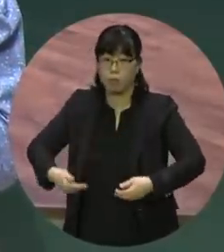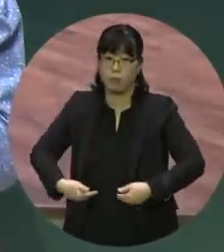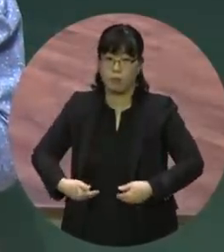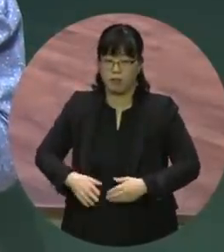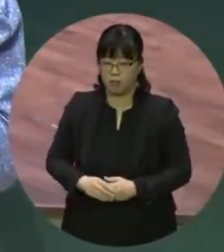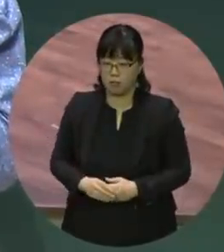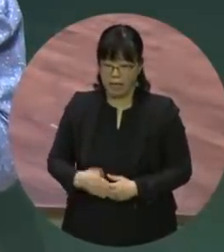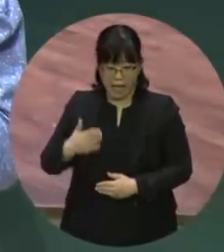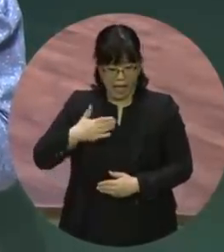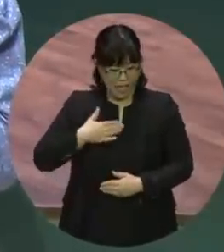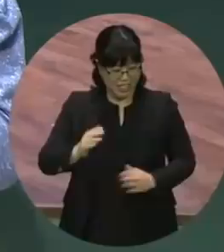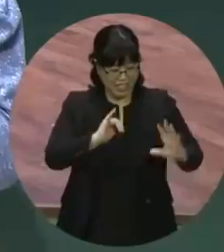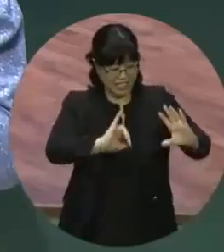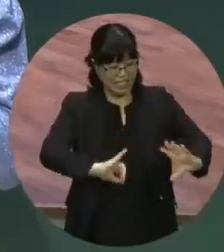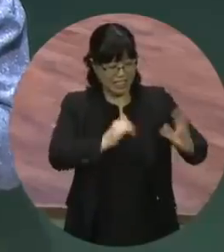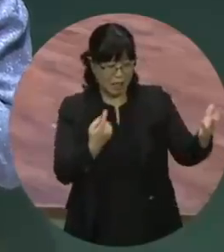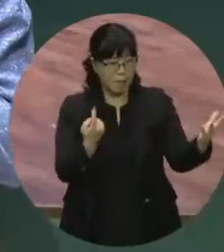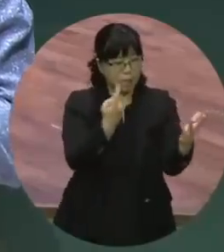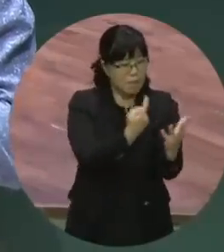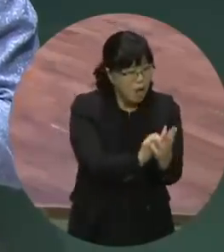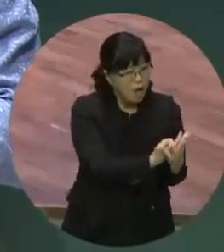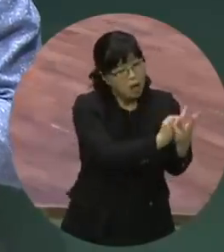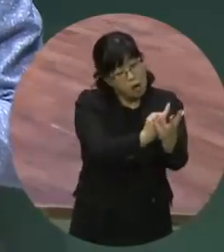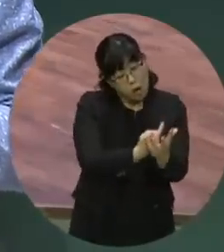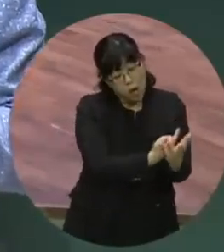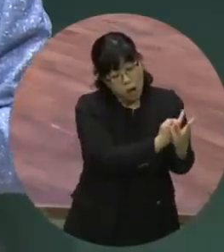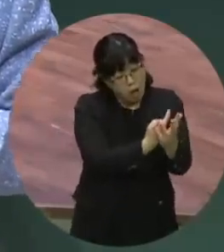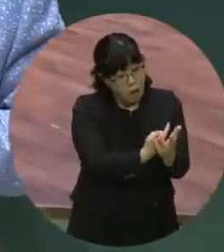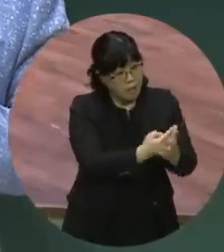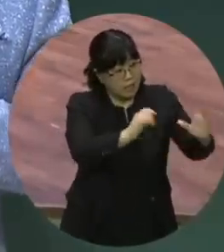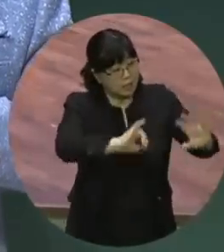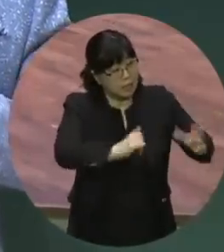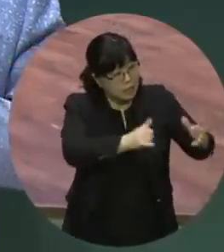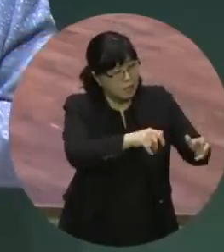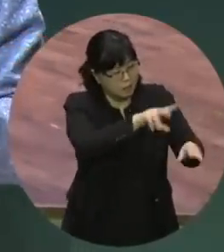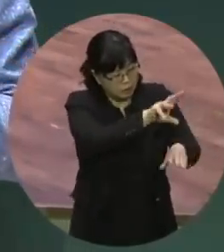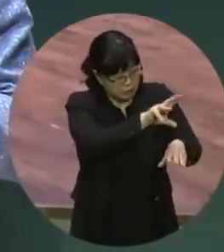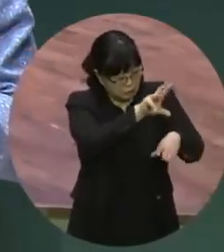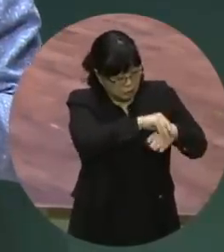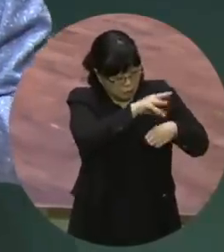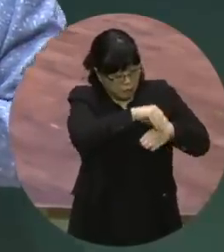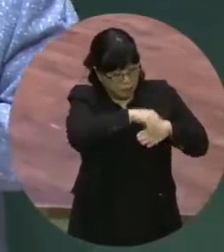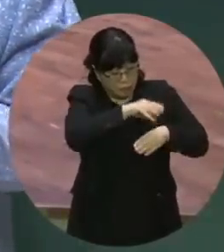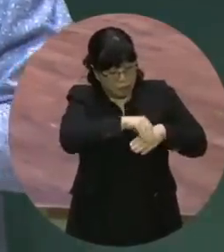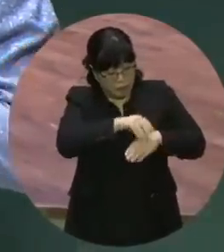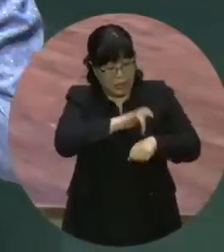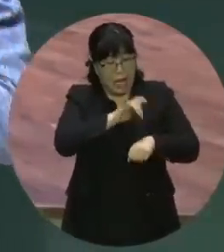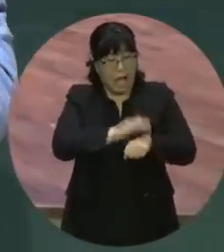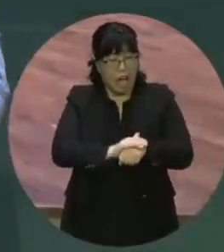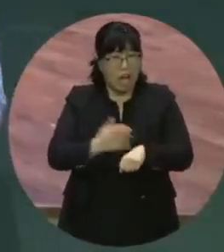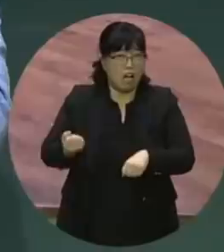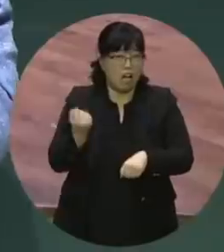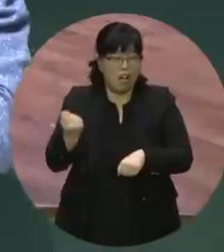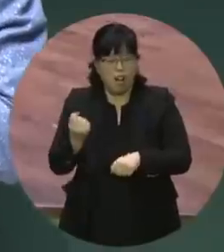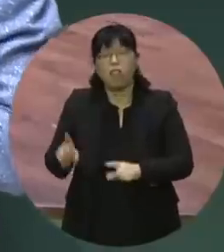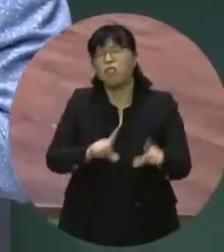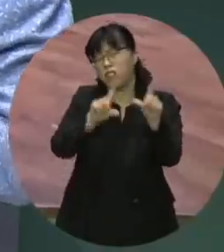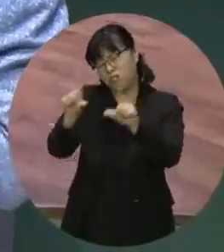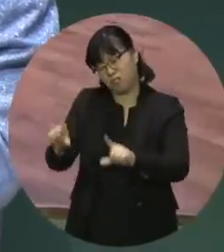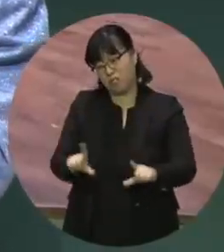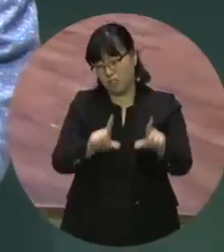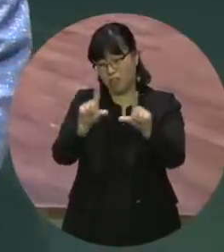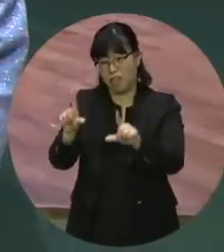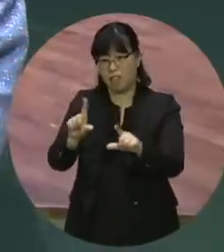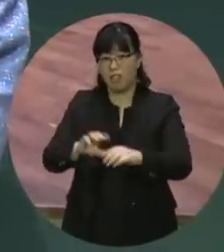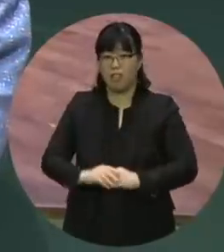세상의 욕심으로 가득 차 시간이 없어요. 제가 30분이지 40분만 이거 지금 메시지 줘야 되기 때문에 여러분 기도할 수 있는